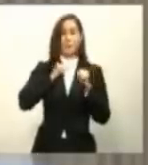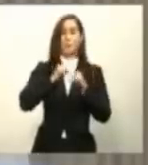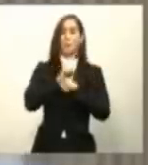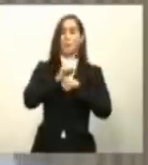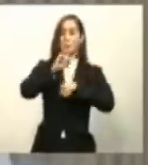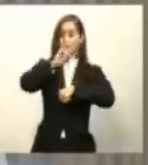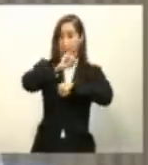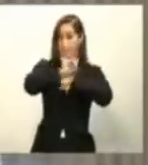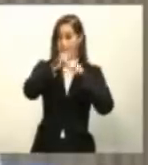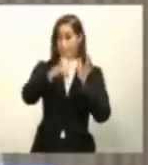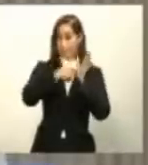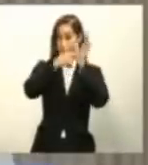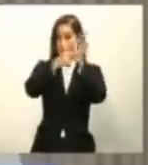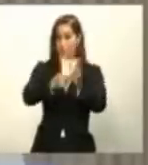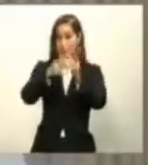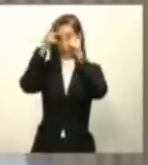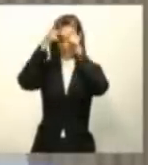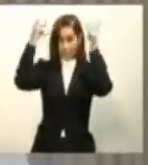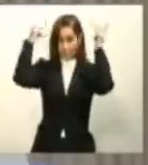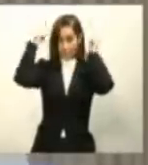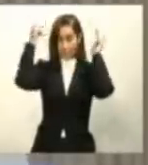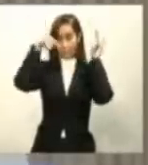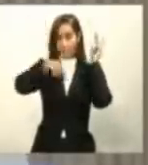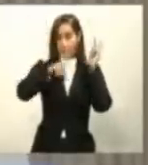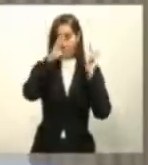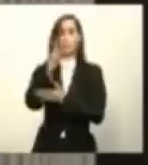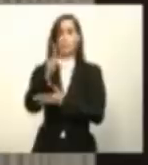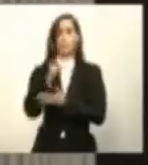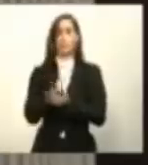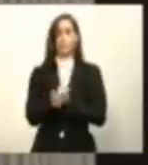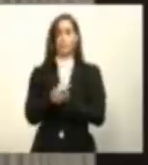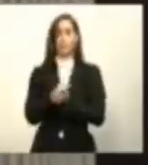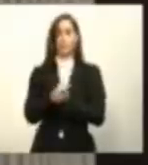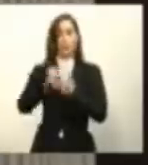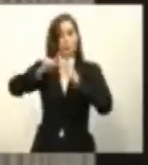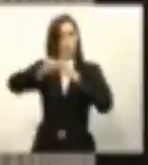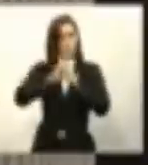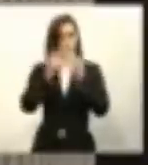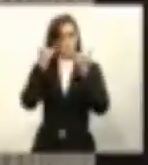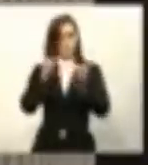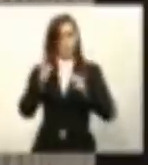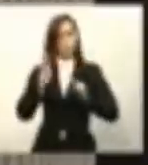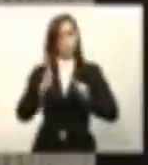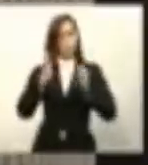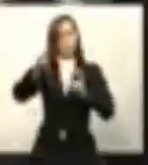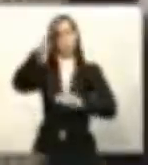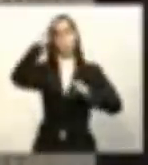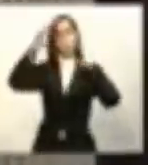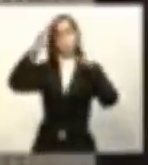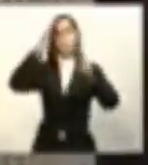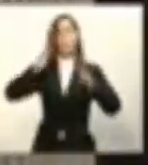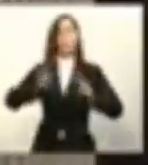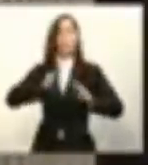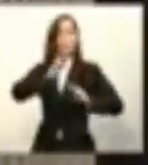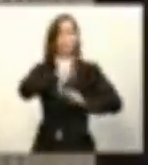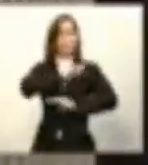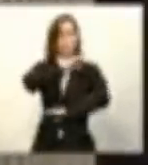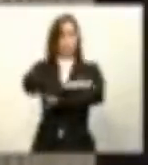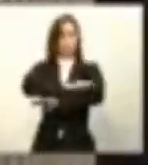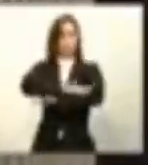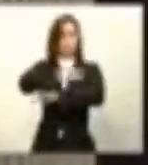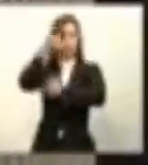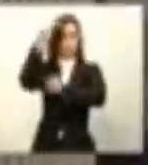patte cassave. Ça c'est pour capable réduire quantité haïtien capable essayer rentrer en République